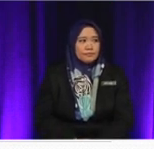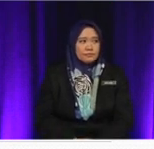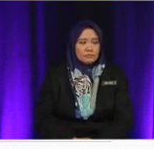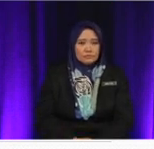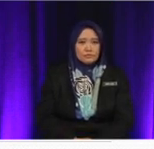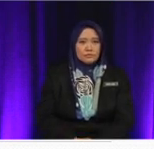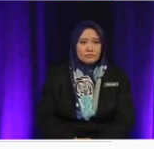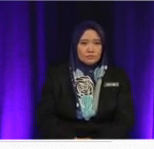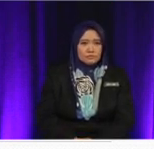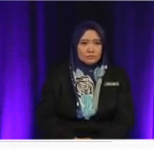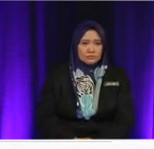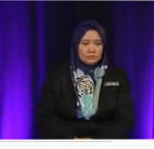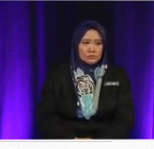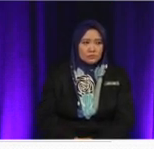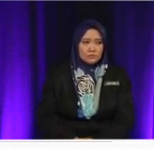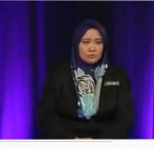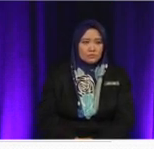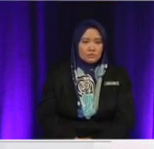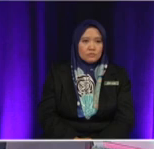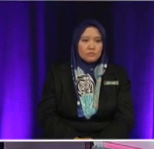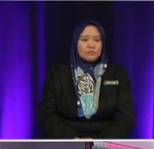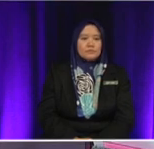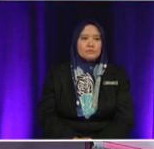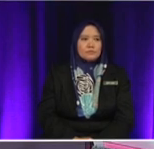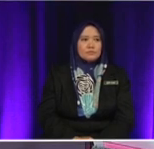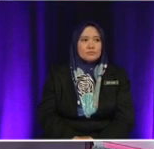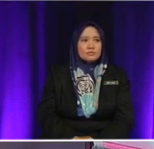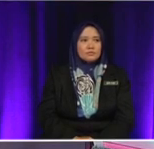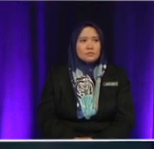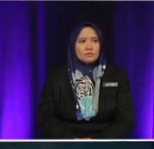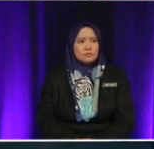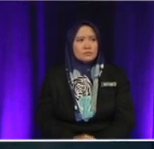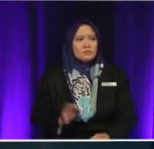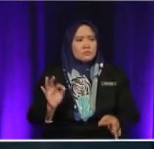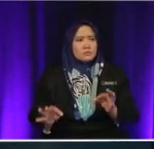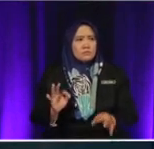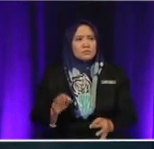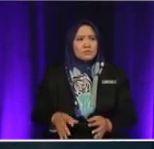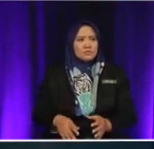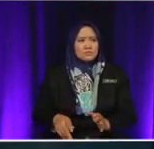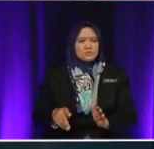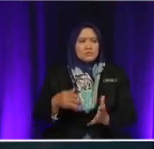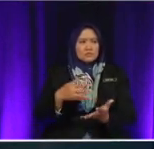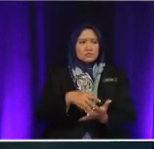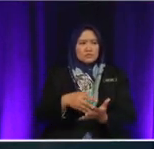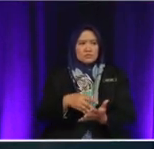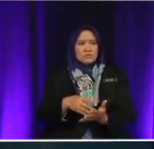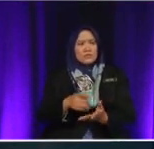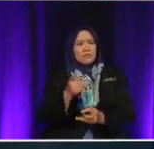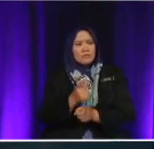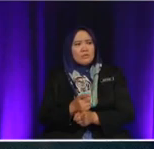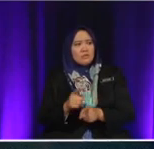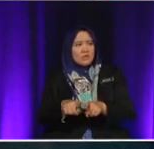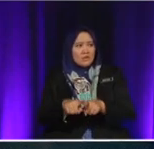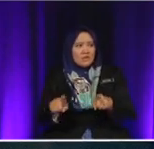utamakan masalah diri. Okey, dapat full mark tadi juga. Cikgu, satu soalan. Kalau kelemahan mereka letakkan betul tetapi gayanya